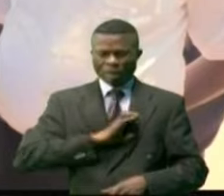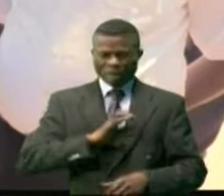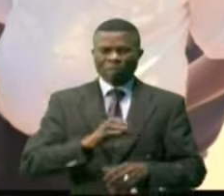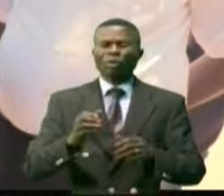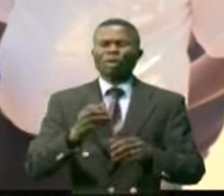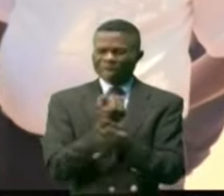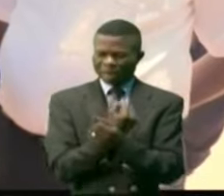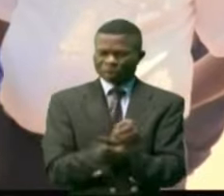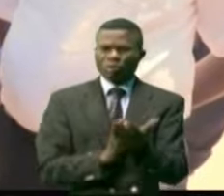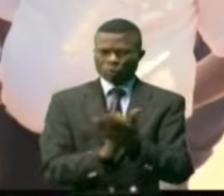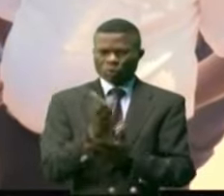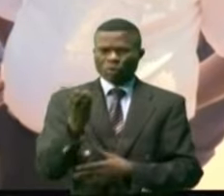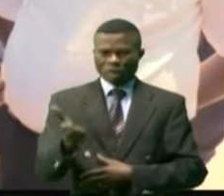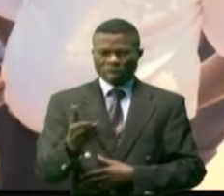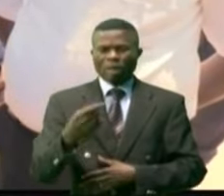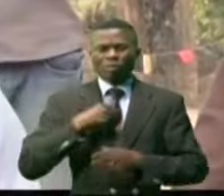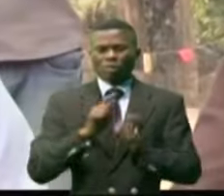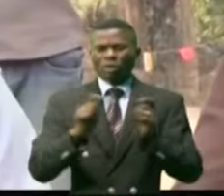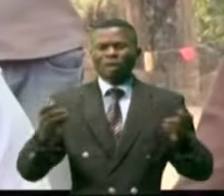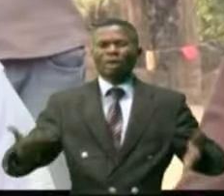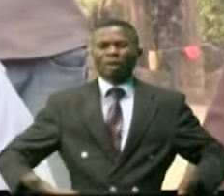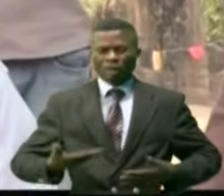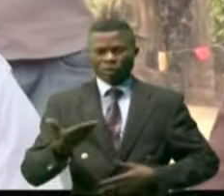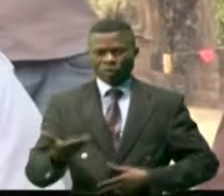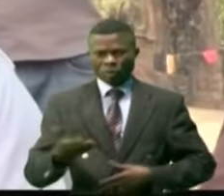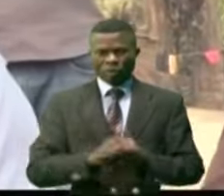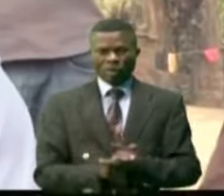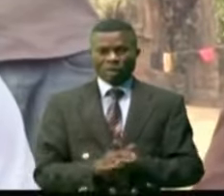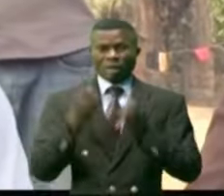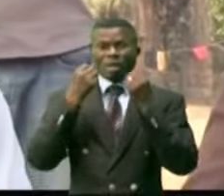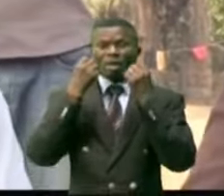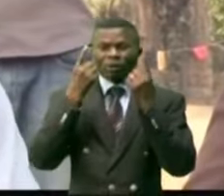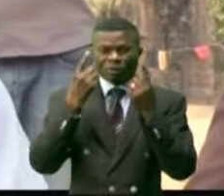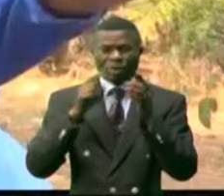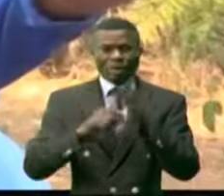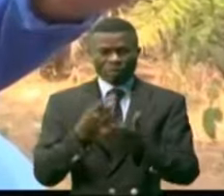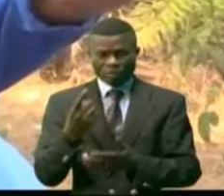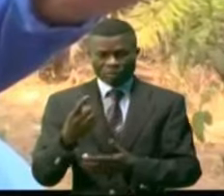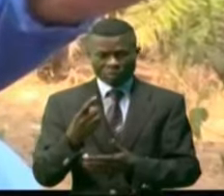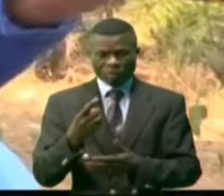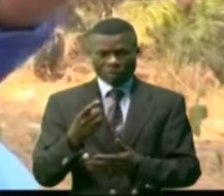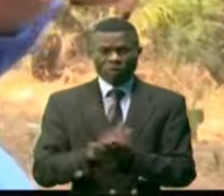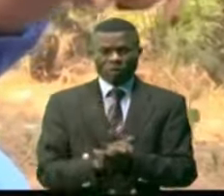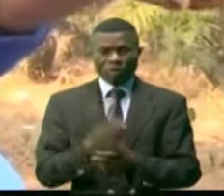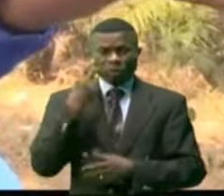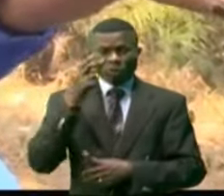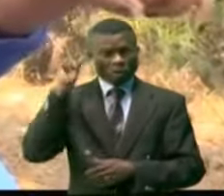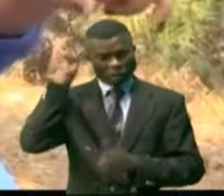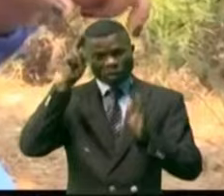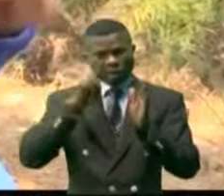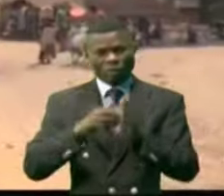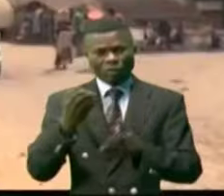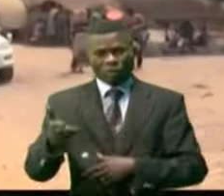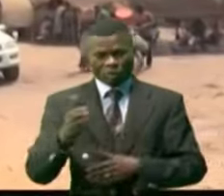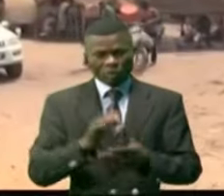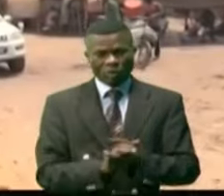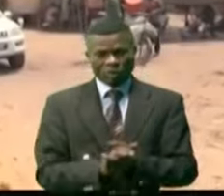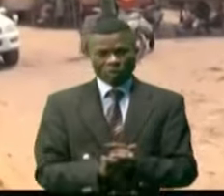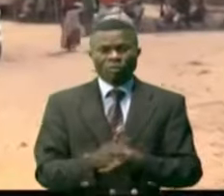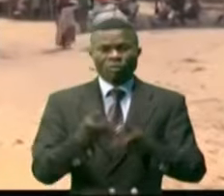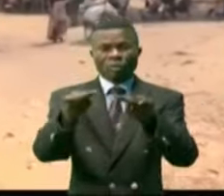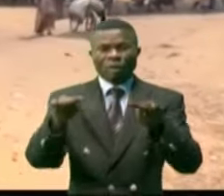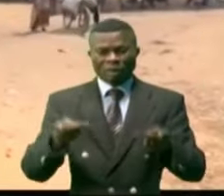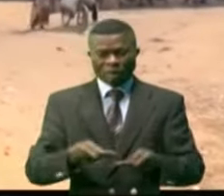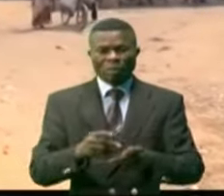bien disciplinée et je suis très contente. Agréablement surpris pour la première fois de voir un membre du gouvernement de son secteur se rendre à un poste